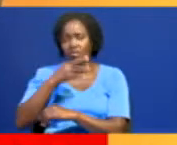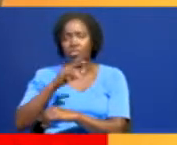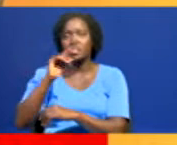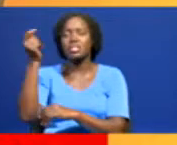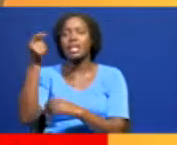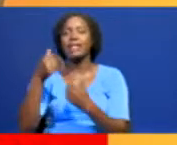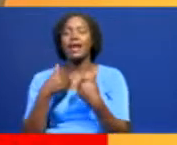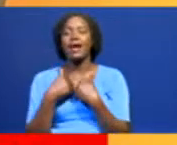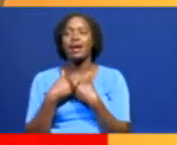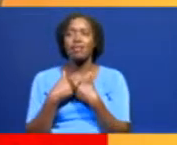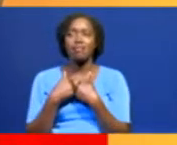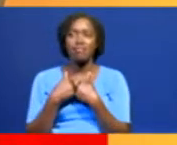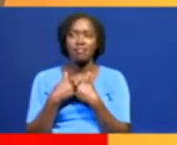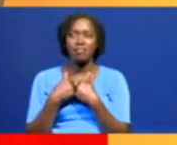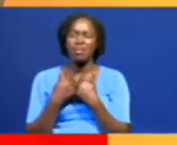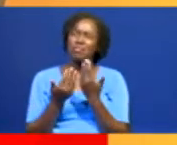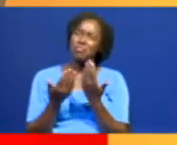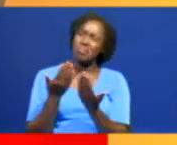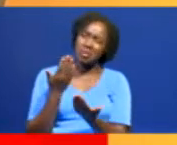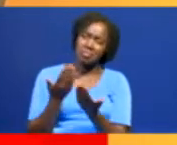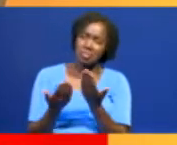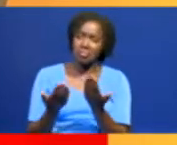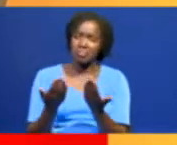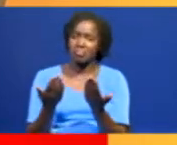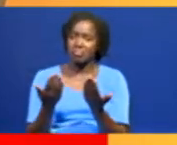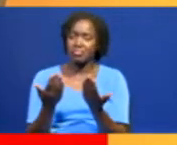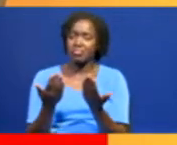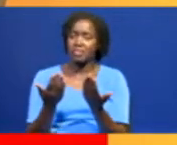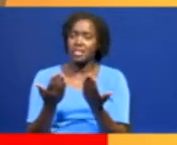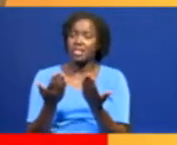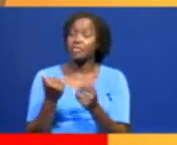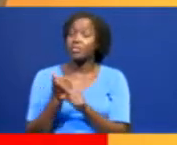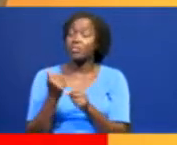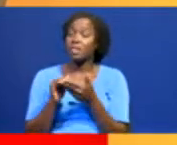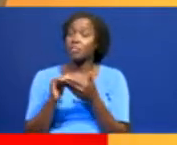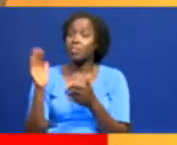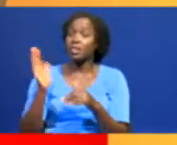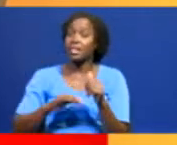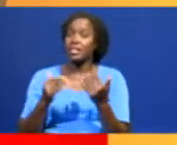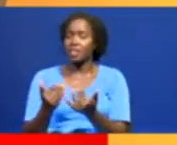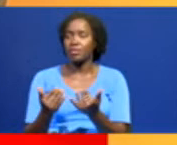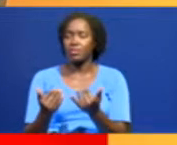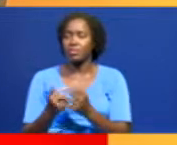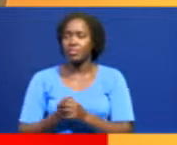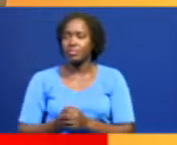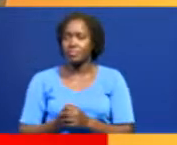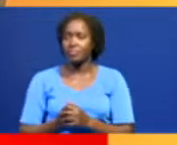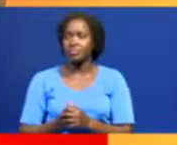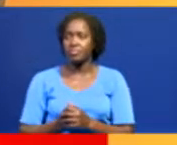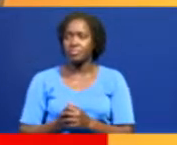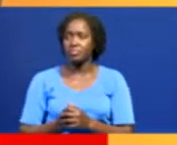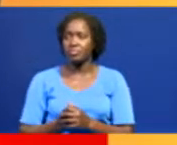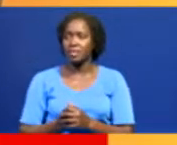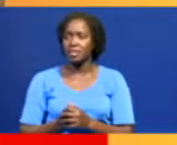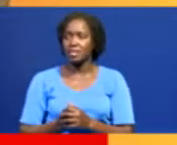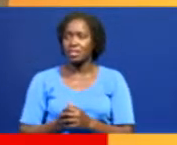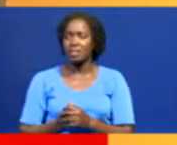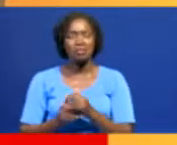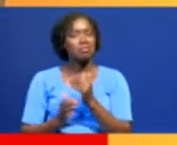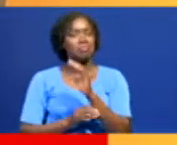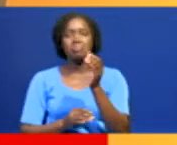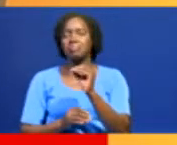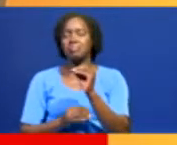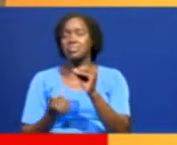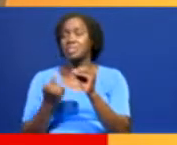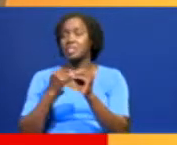kwa ujumla, pengine wangefanya zaidi vile kuliko vile wanavyofanya sasa. Si baya, jana